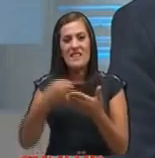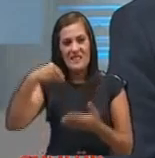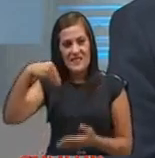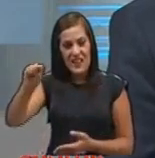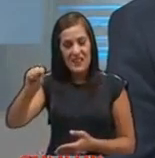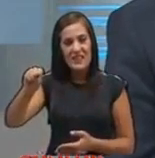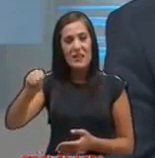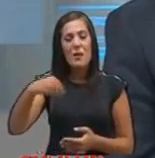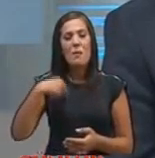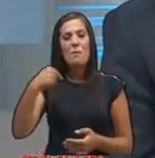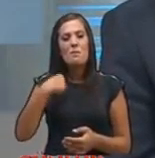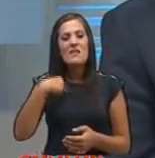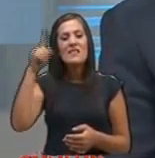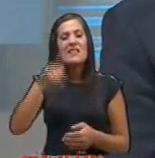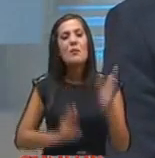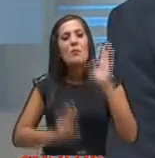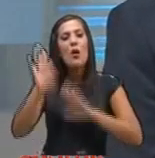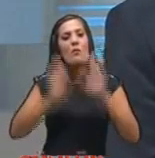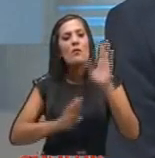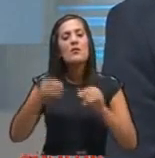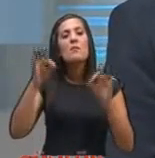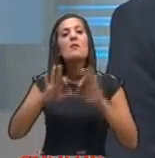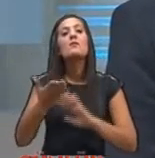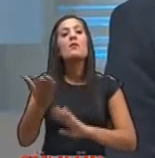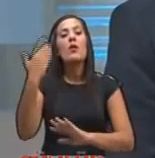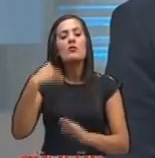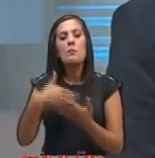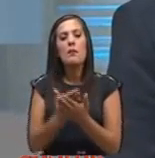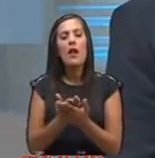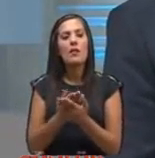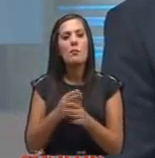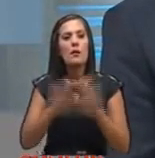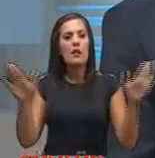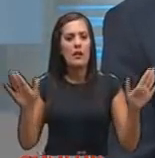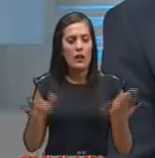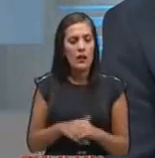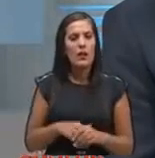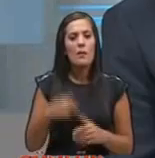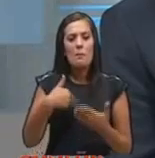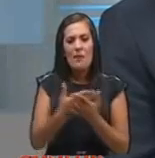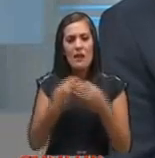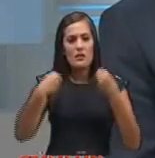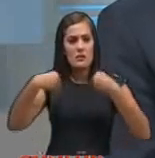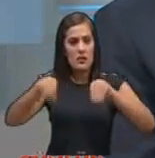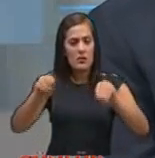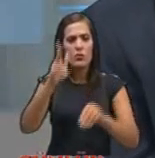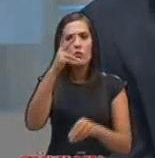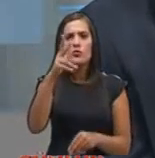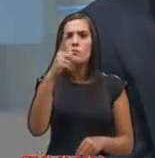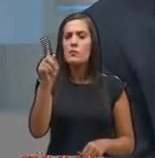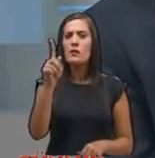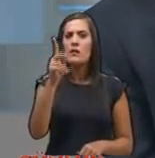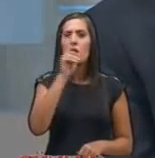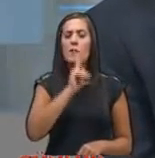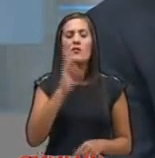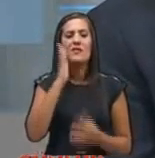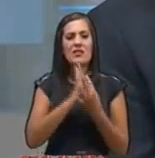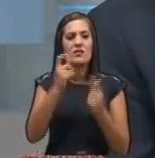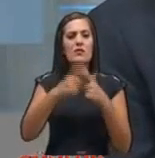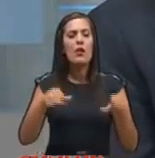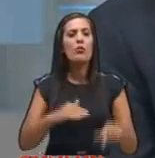çıktıktan ve biz promosyonuna başlamadan önce biletlerimiz bitti. Harika, gurur verici, yani ne güzel. Bilet satarak 3200